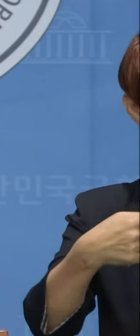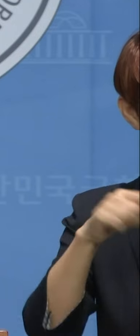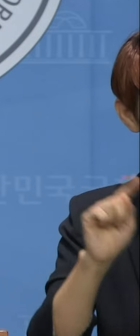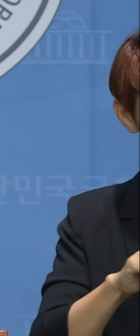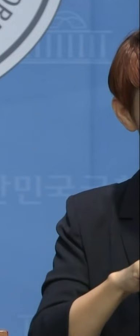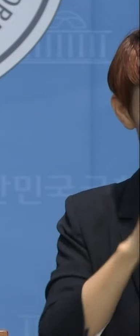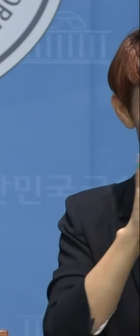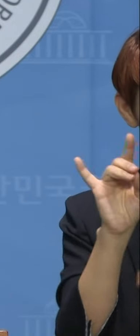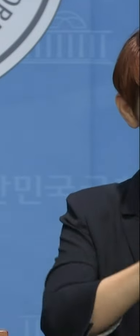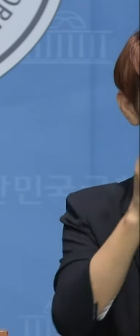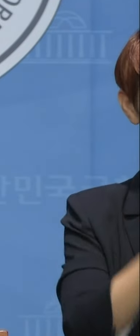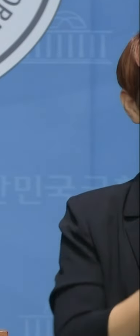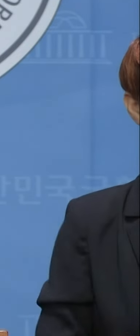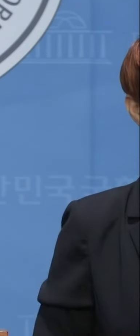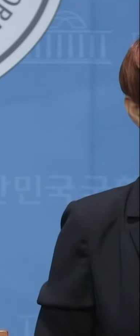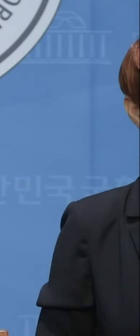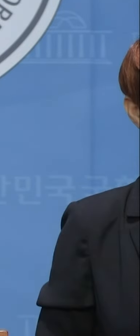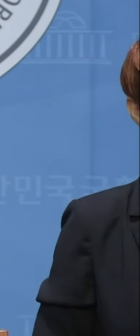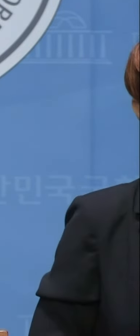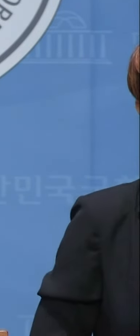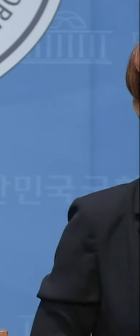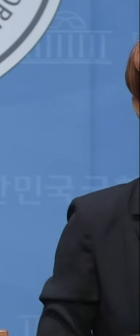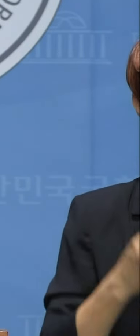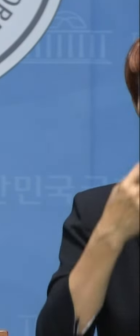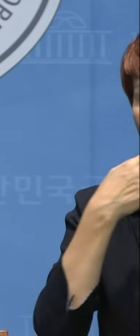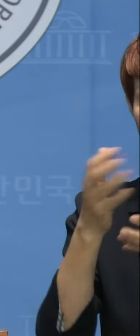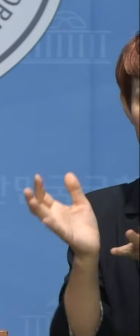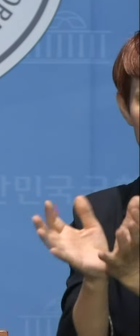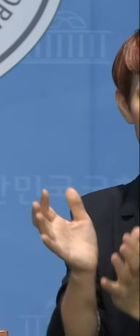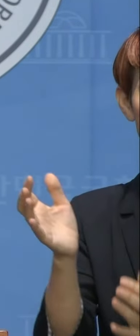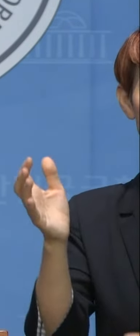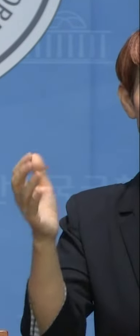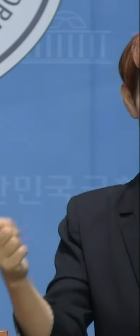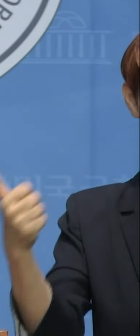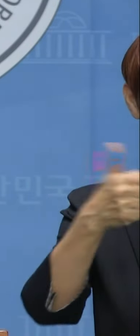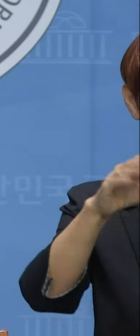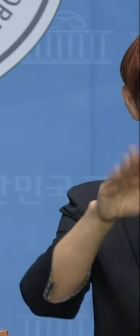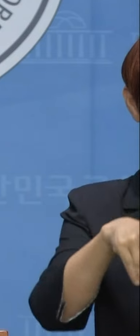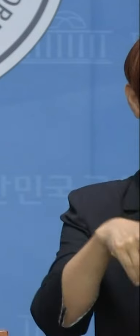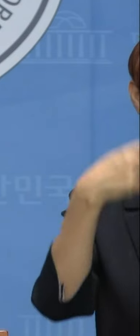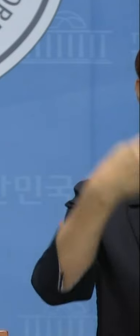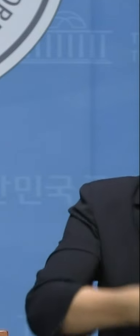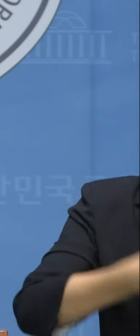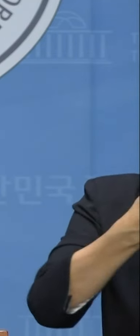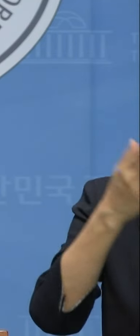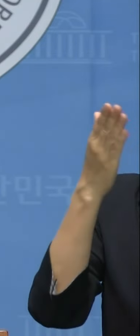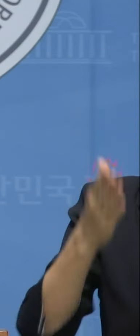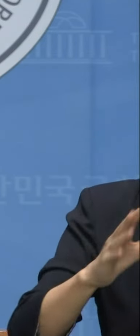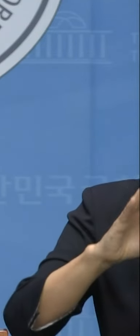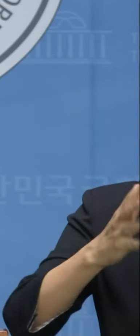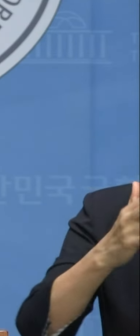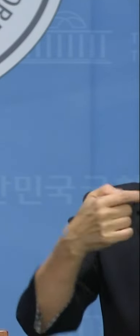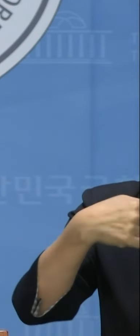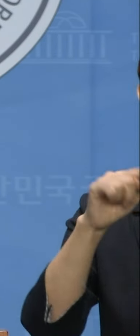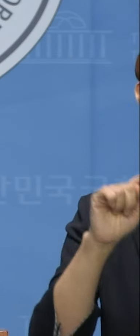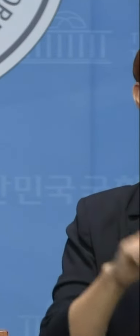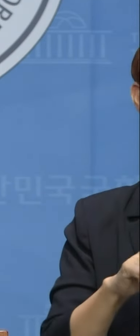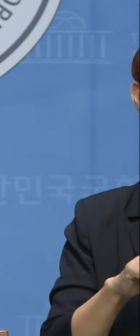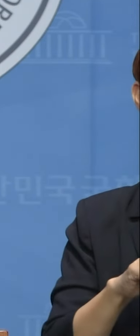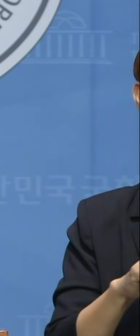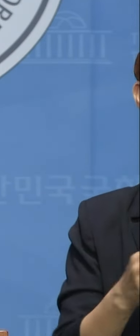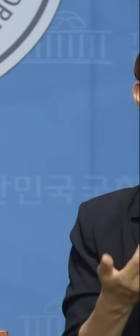윤석열 대통령은 영수회담에서 지난 2년간 철저히 민심과 괴리된